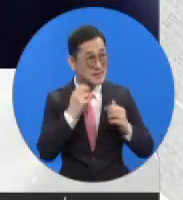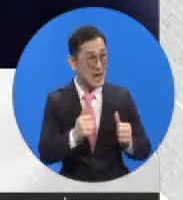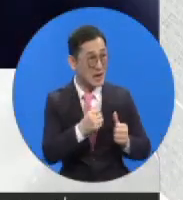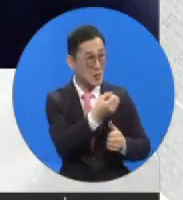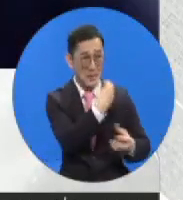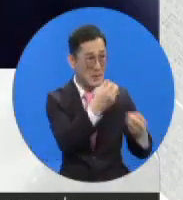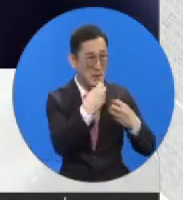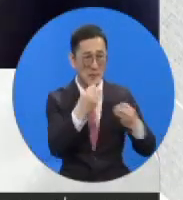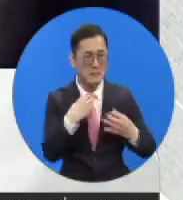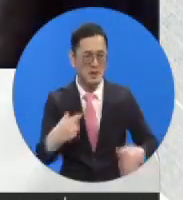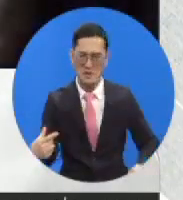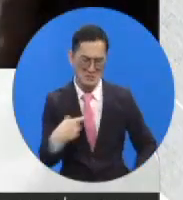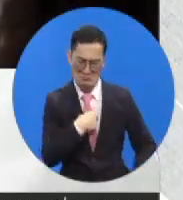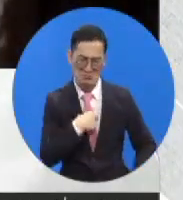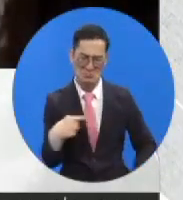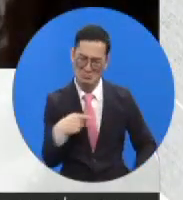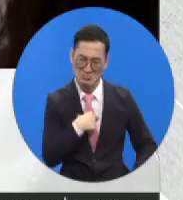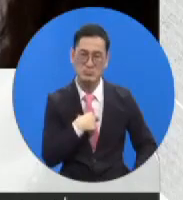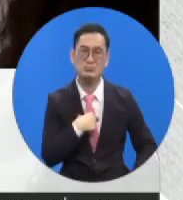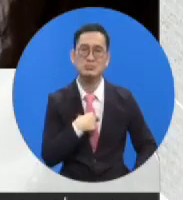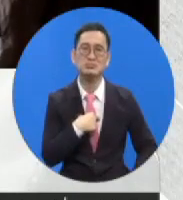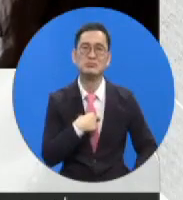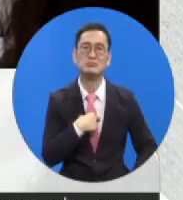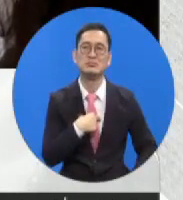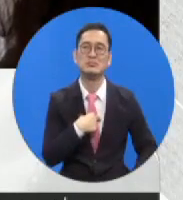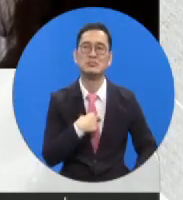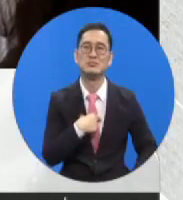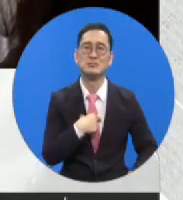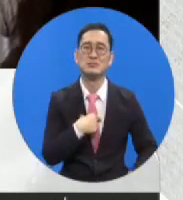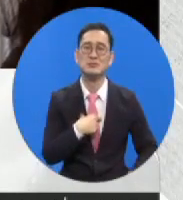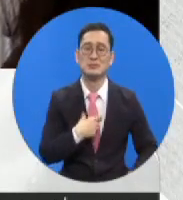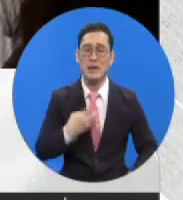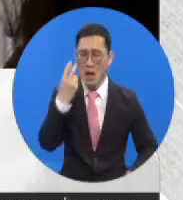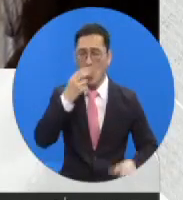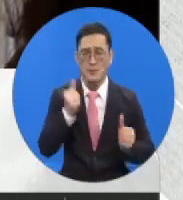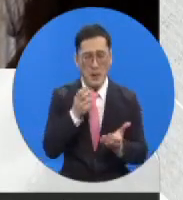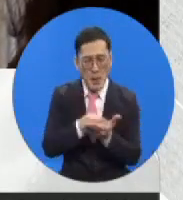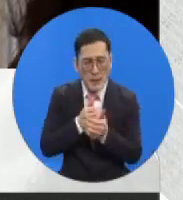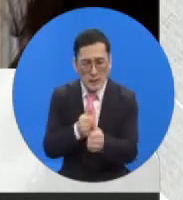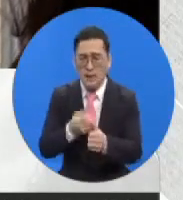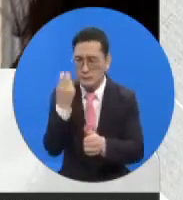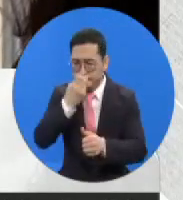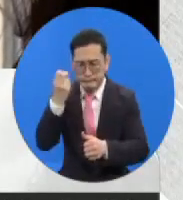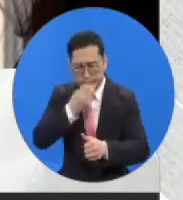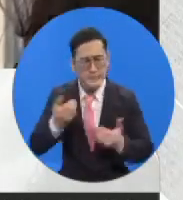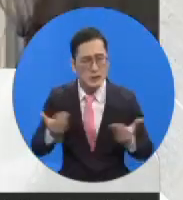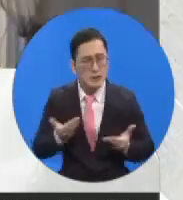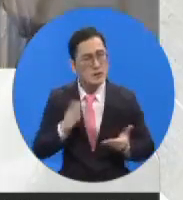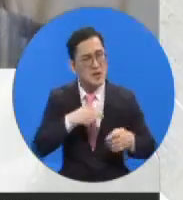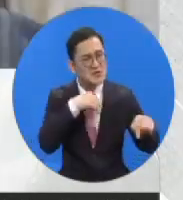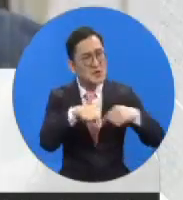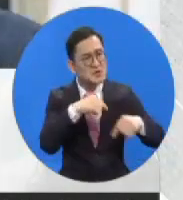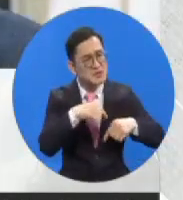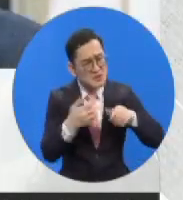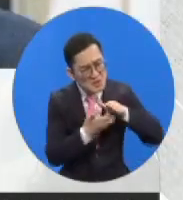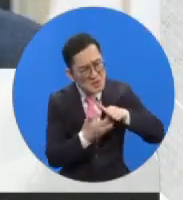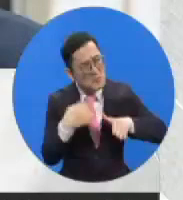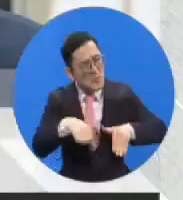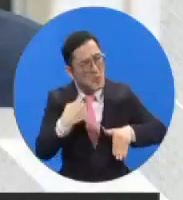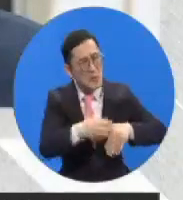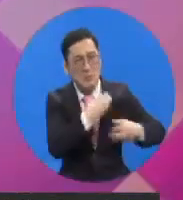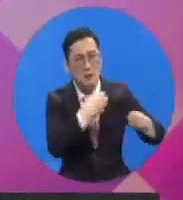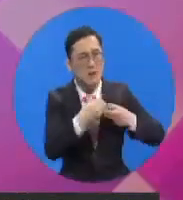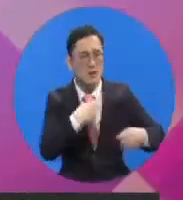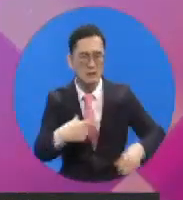공격을 받고 싶지 않다는 아마 검사였던 소신에 의해서 아마 사표를 던진 거라고 저는 봅니다. 예. 자,